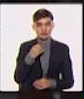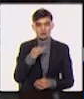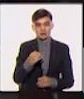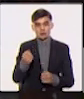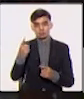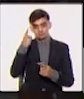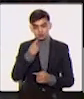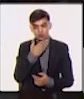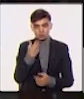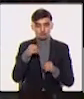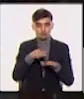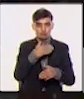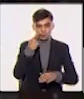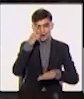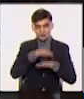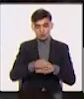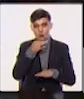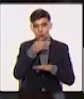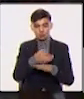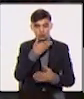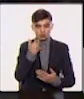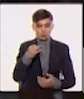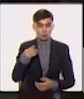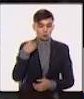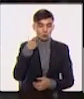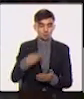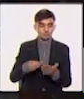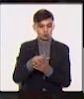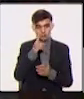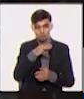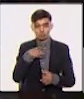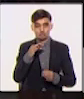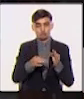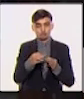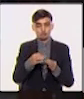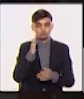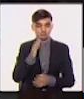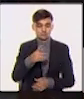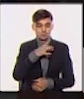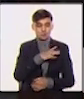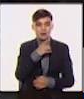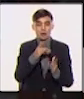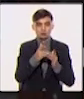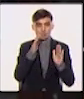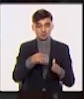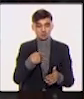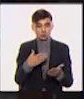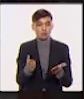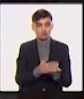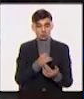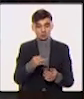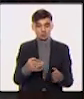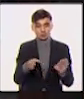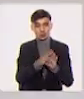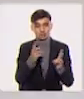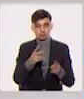Бірақ ешқандай шара қолданбады, әкімдіктен ешбір жауап та болмады. Қарызды төлемесеңдер сотқа береміз дейді. Онда жатақханадағы адамдарды шығарып жауап тастағаннан басқа амалым